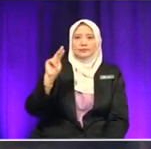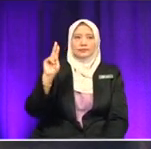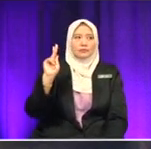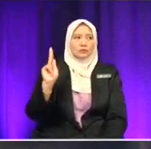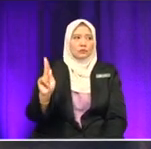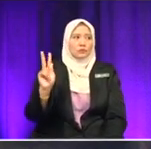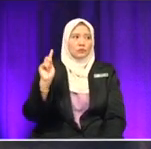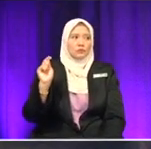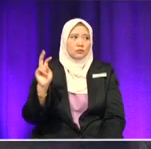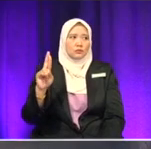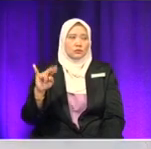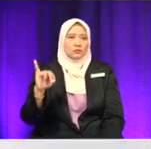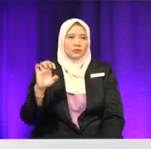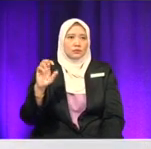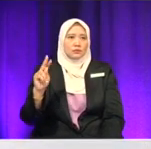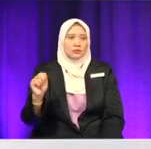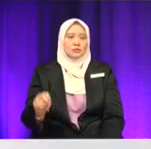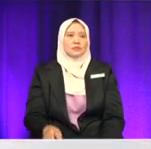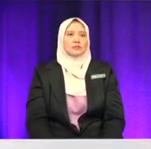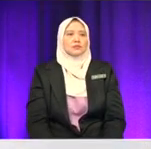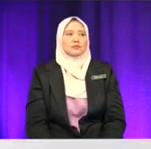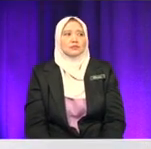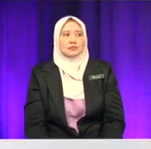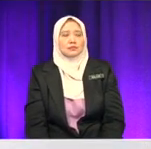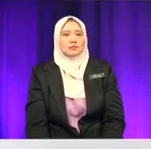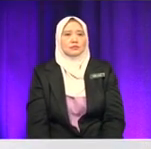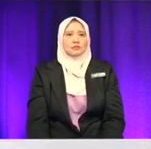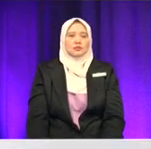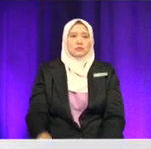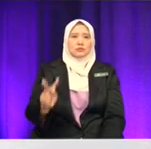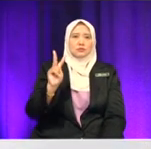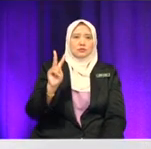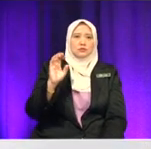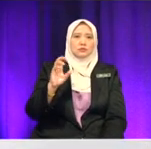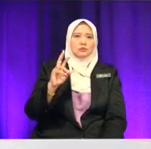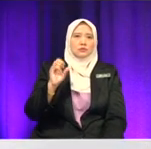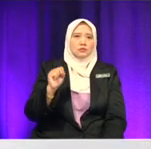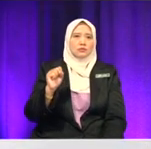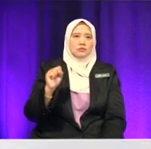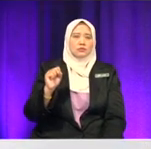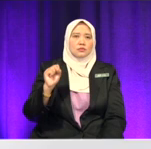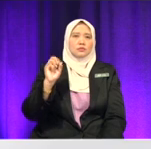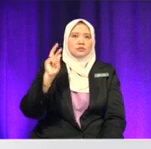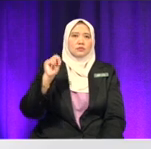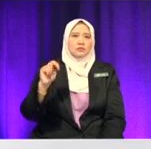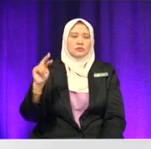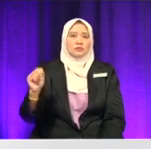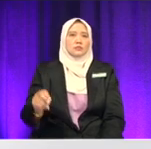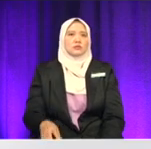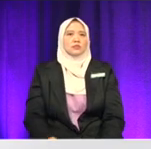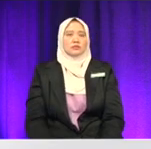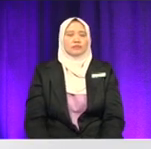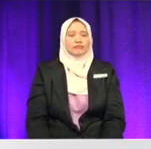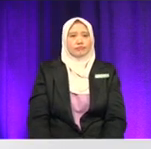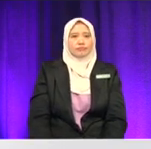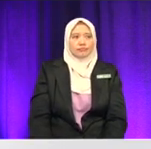mengingat? Kita ingat KCSNN. Bagus. KCSNN. Kelembapan, cahaya, suhu, nilai pH